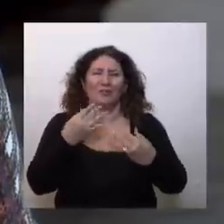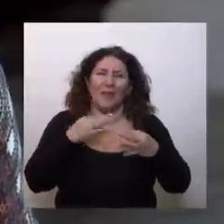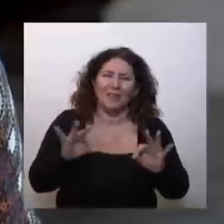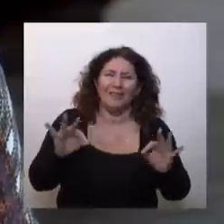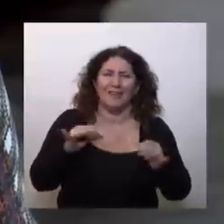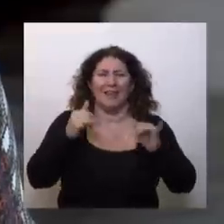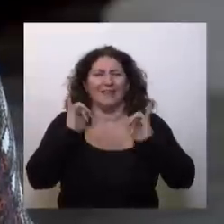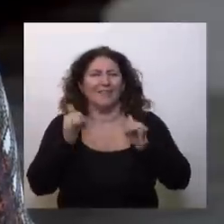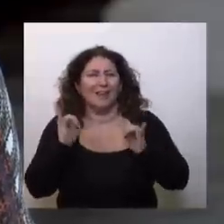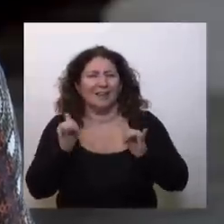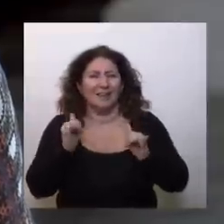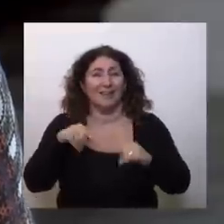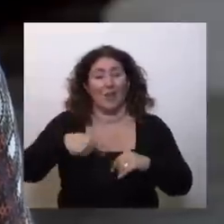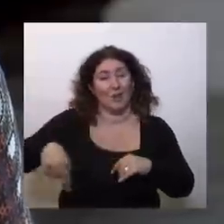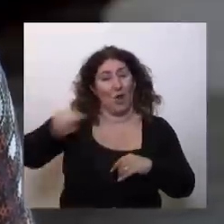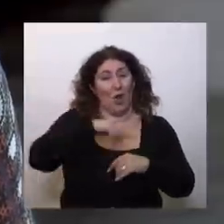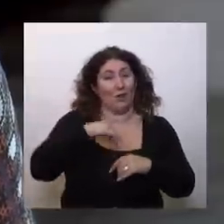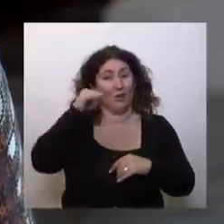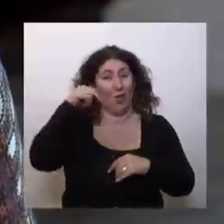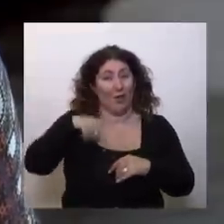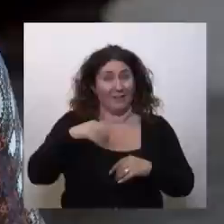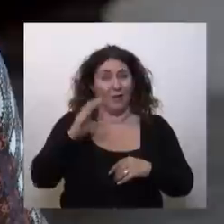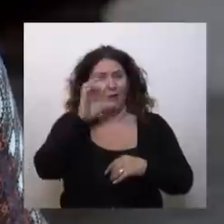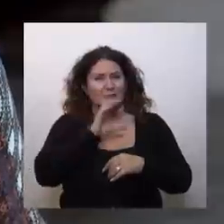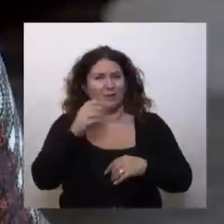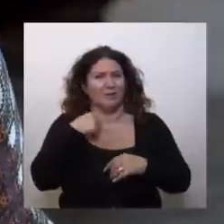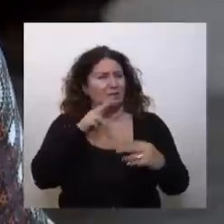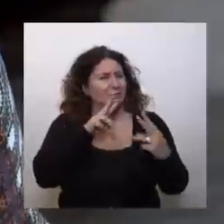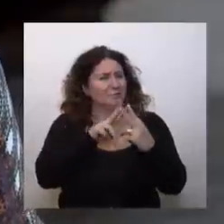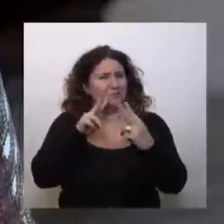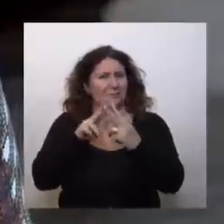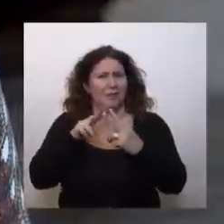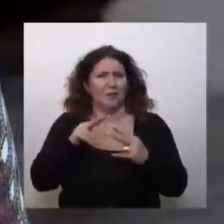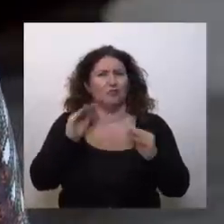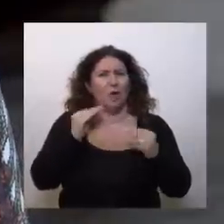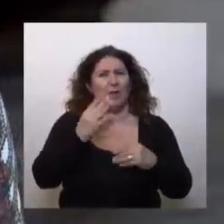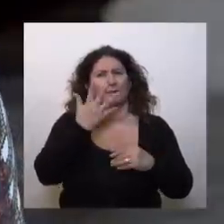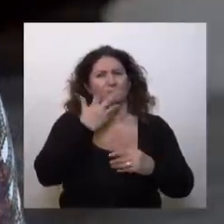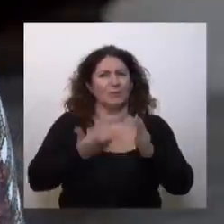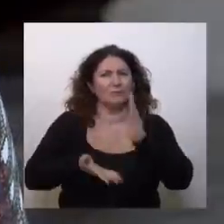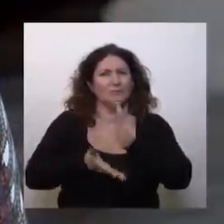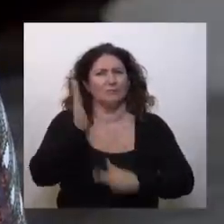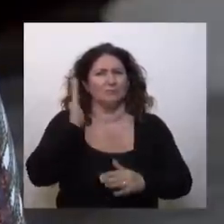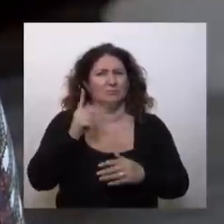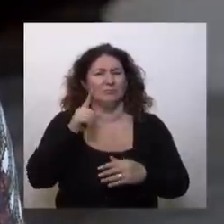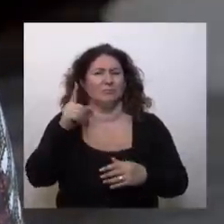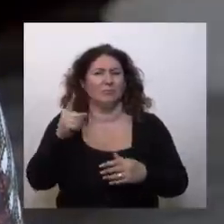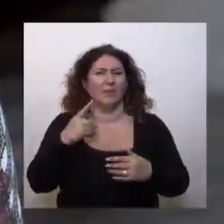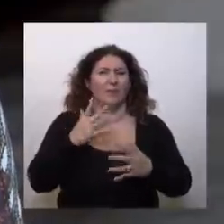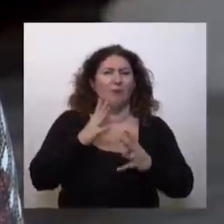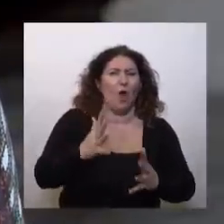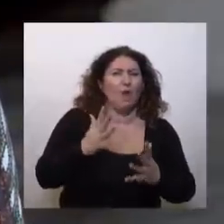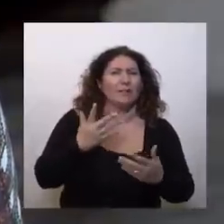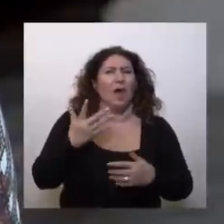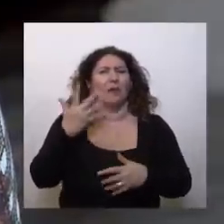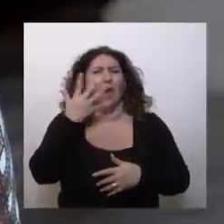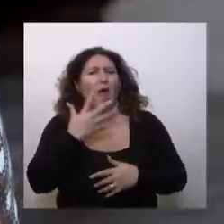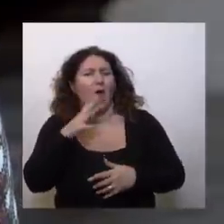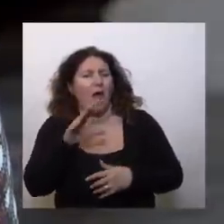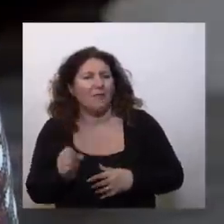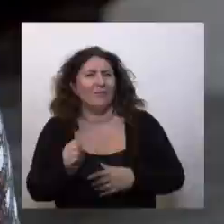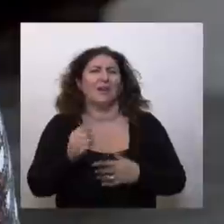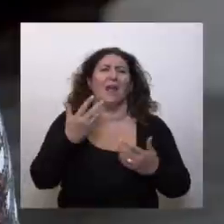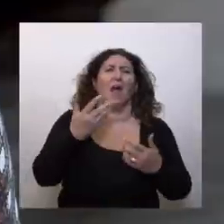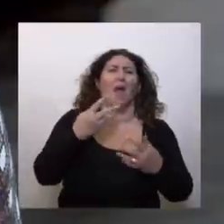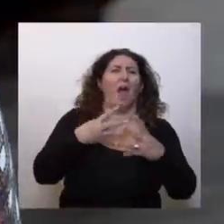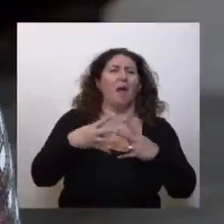noi a Torino, nel nostro piccolo osservatorio, abbiamo incontrato giovani che volevano partire volontari per l'Africa e l'America Latina, non l'hanno potuto fare e si sono